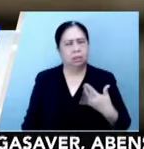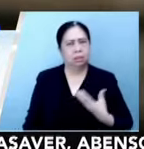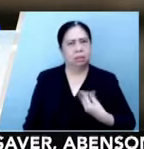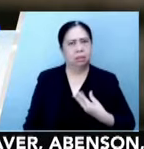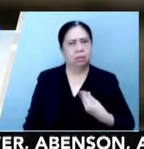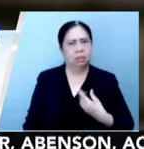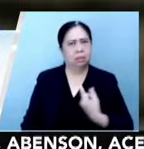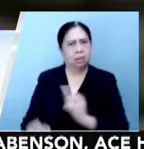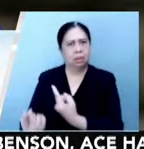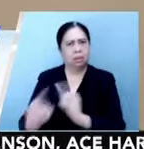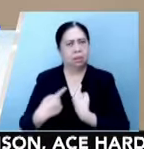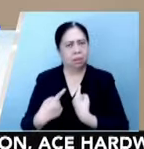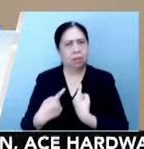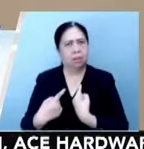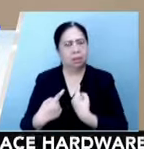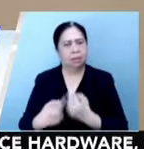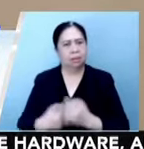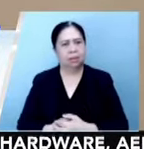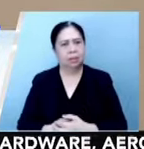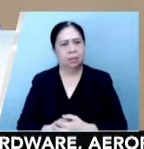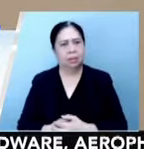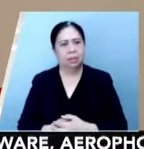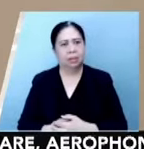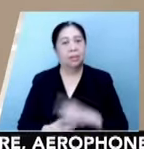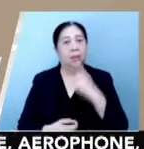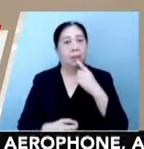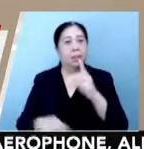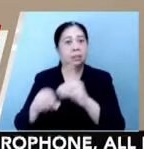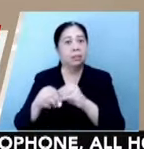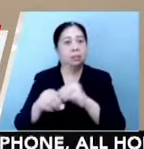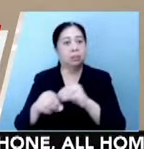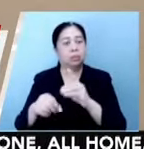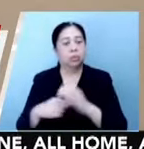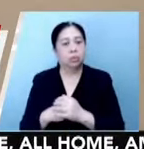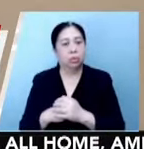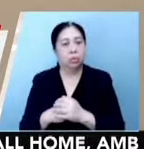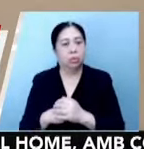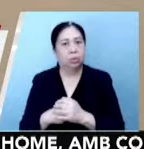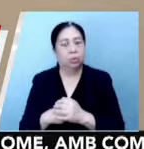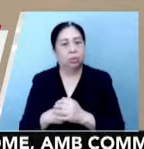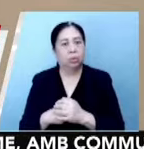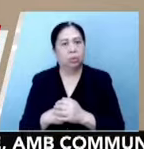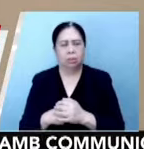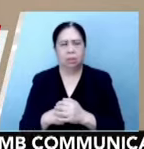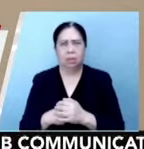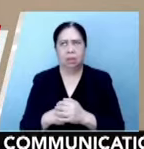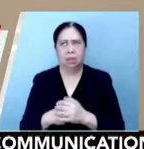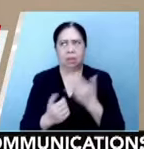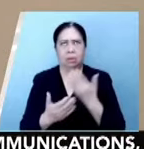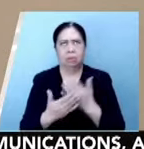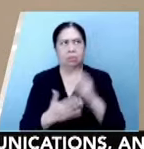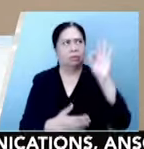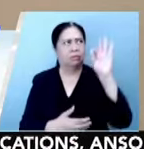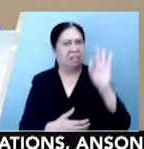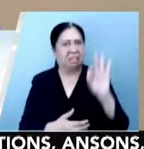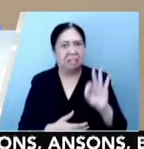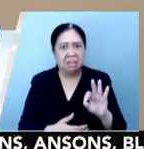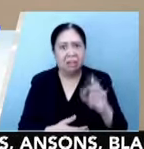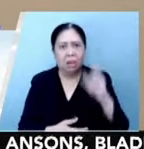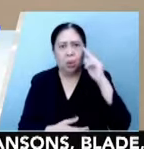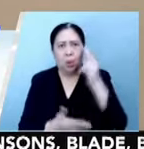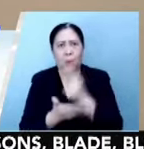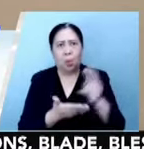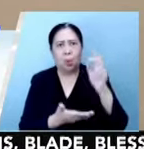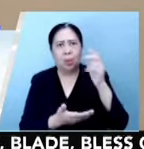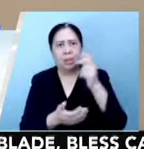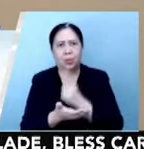nito sa kanya. I-deposit ko ng Good Friday. Sa loob-loob ko, niloloko na talaga ako ng walang hiyang to. Kasi